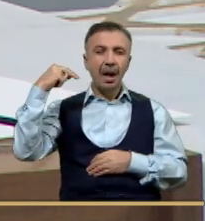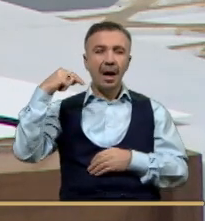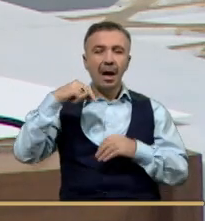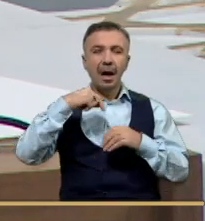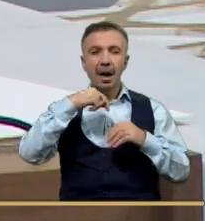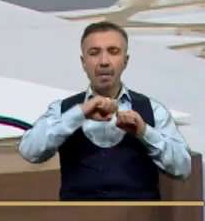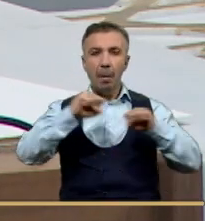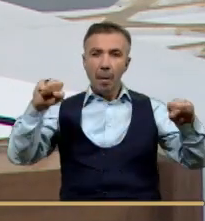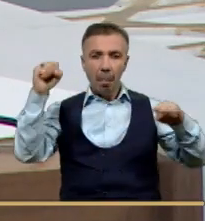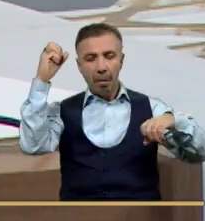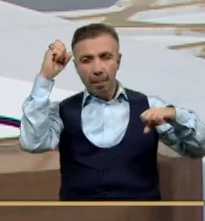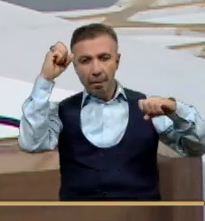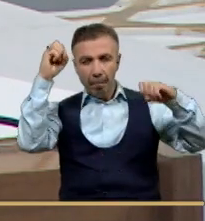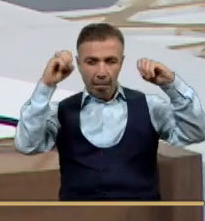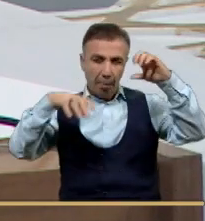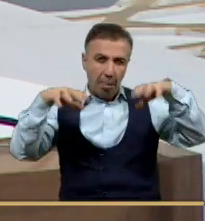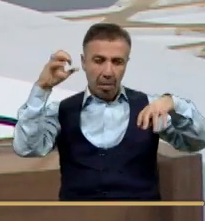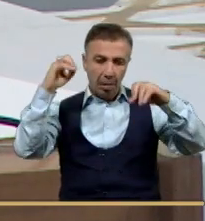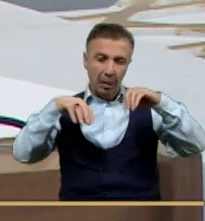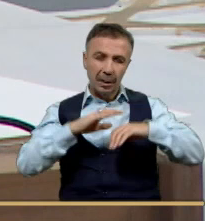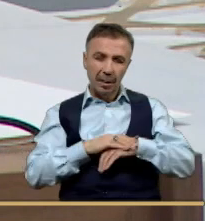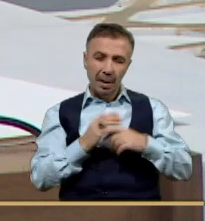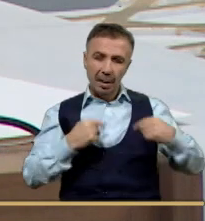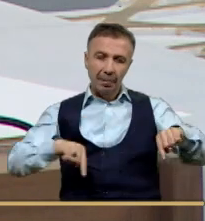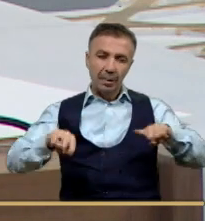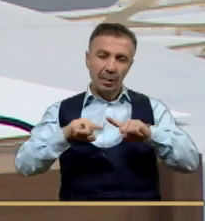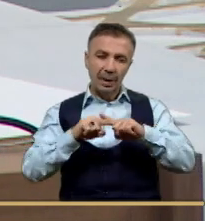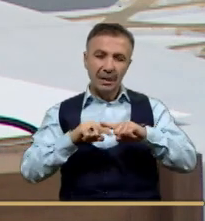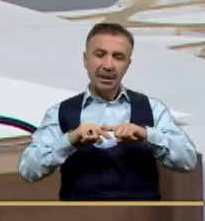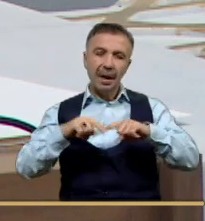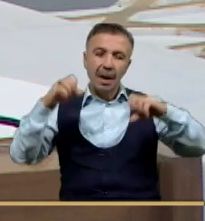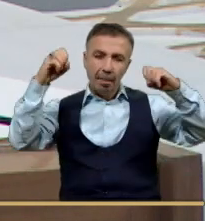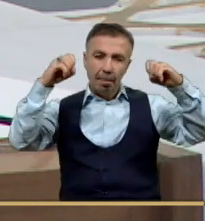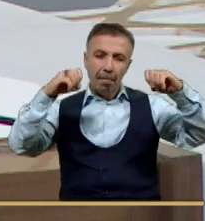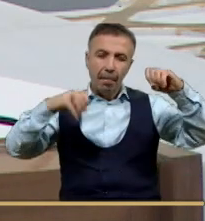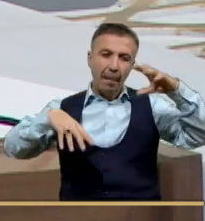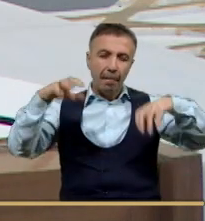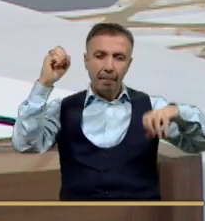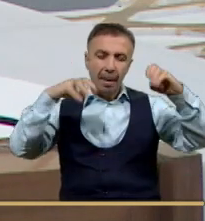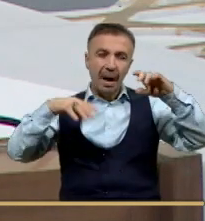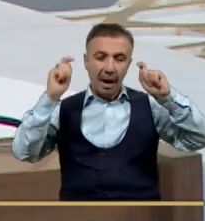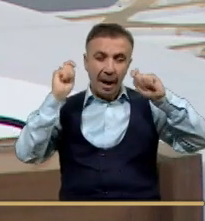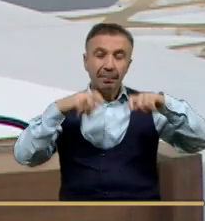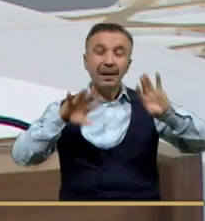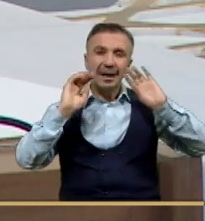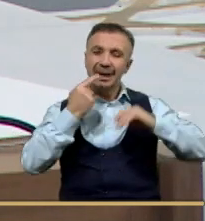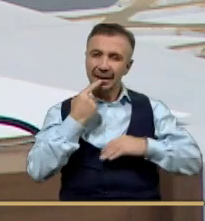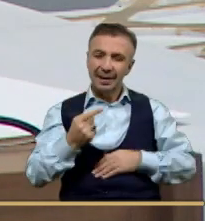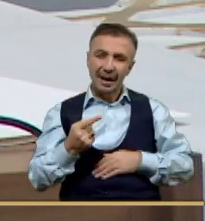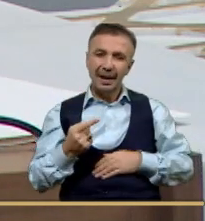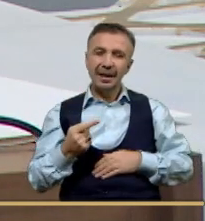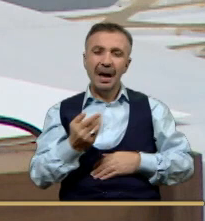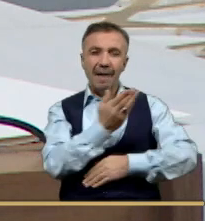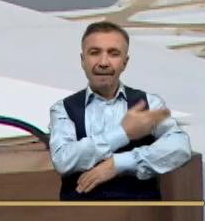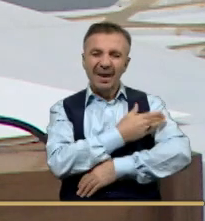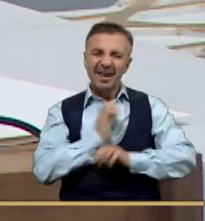da bizim ülkemize bomba atmazlardı, roket atmazlardı diyen vatan